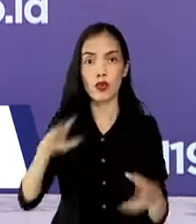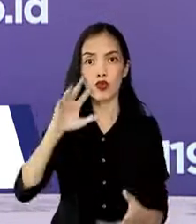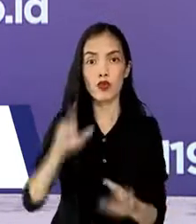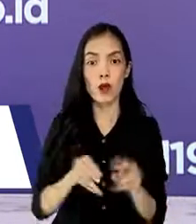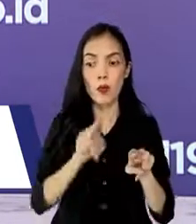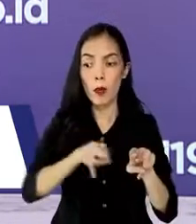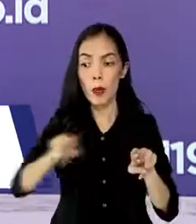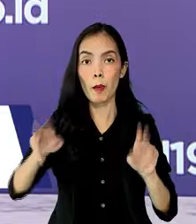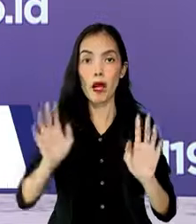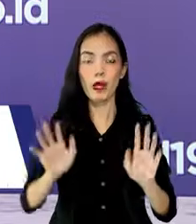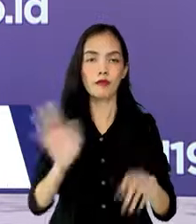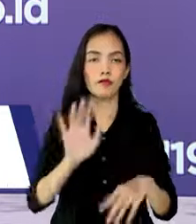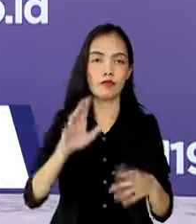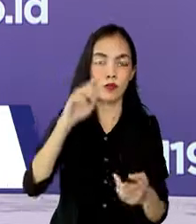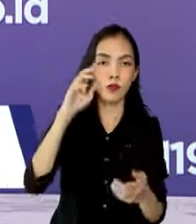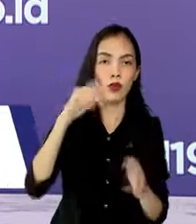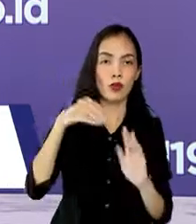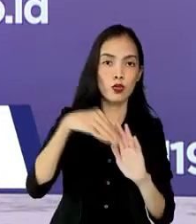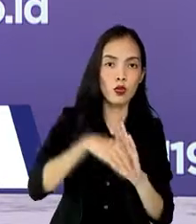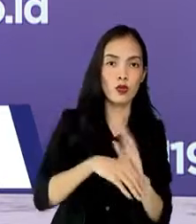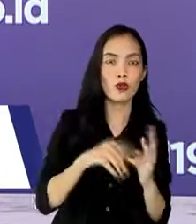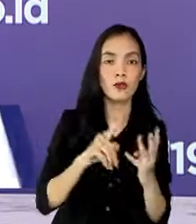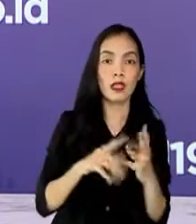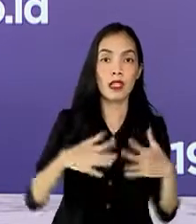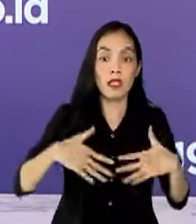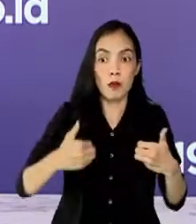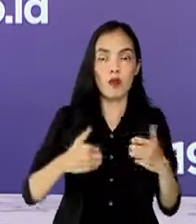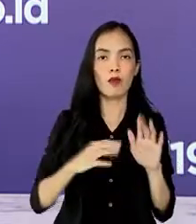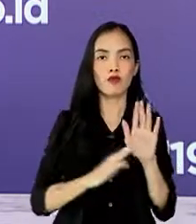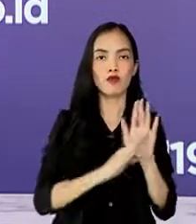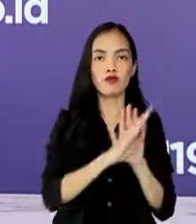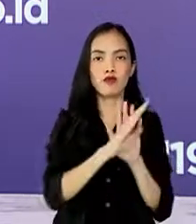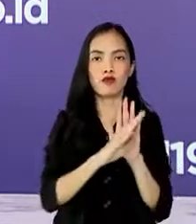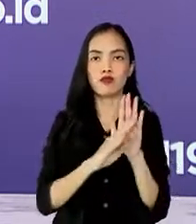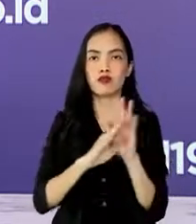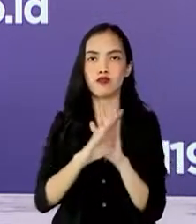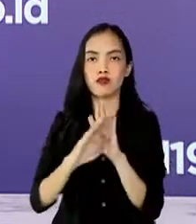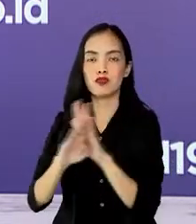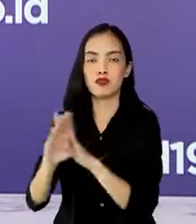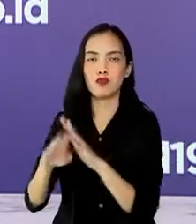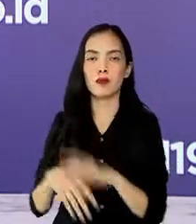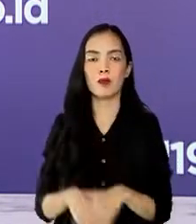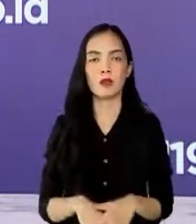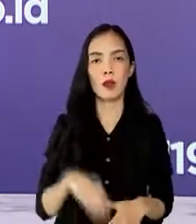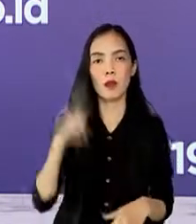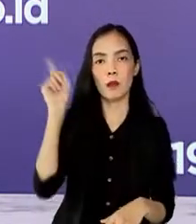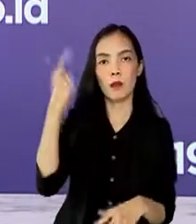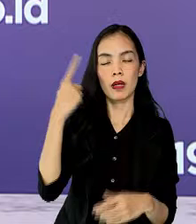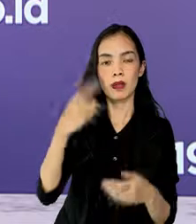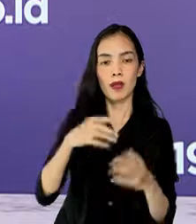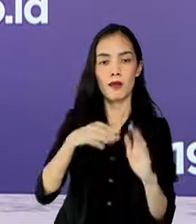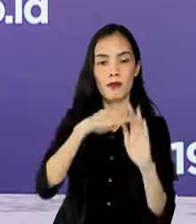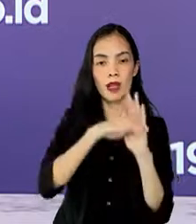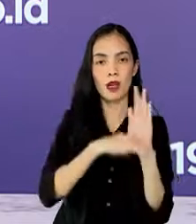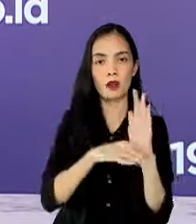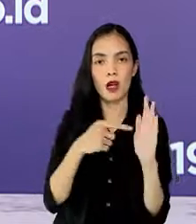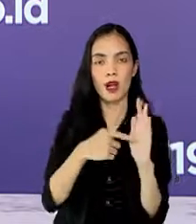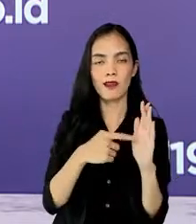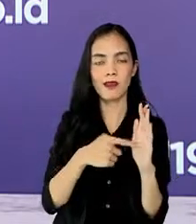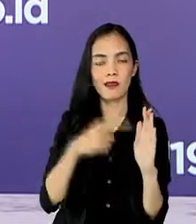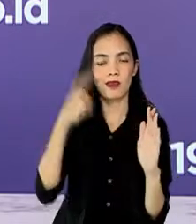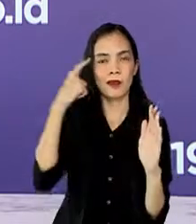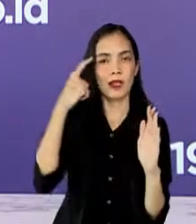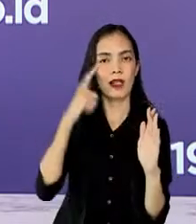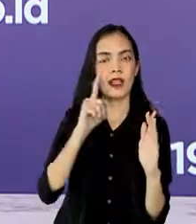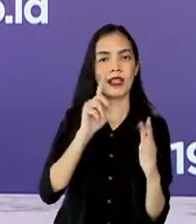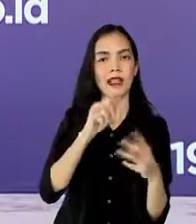meningkatnya angka kesembuhan Hai kebijakan pemerintah dalam penanganan pandemic v19 bertumpu pada tiga